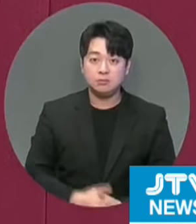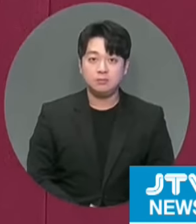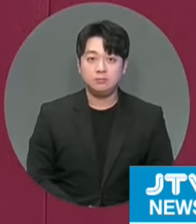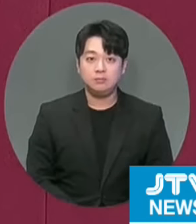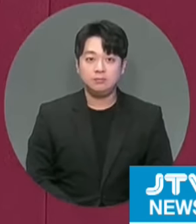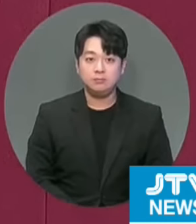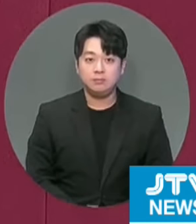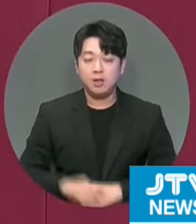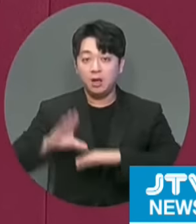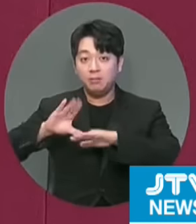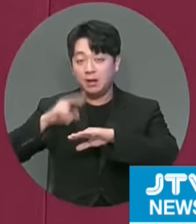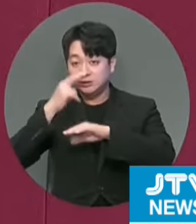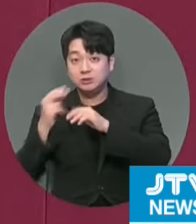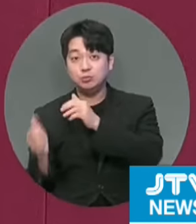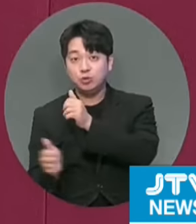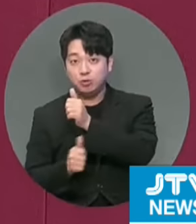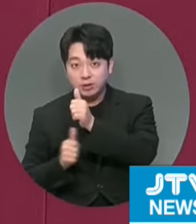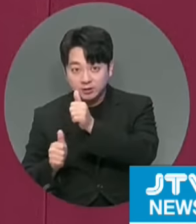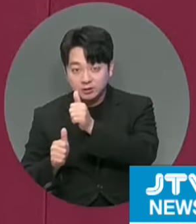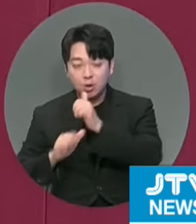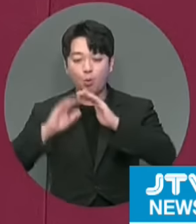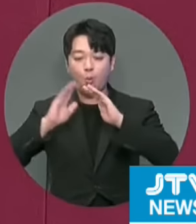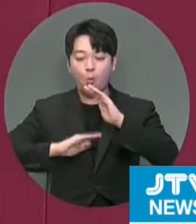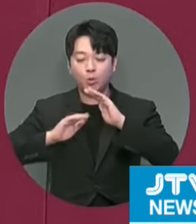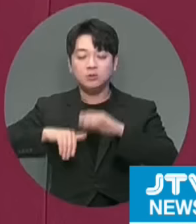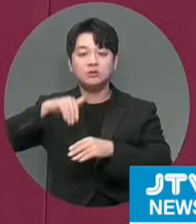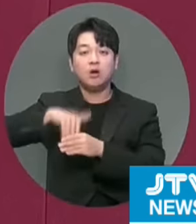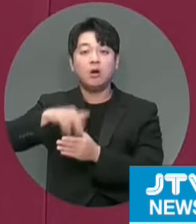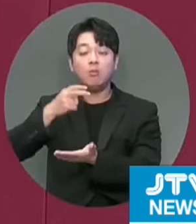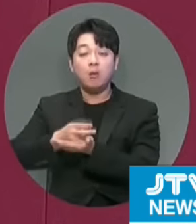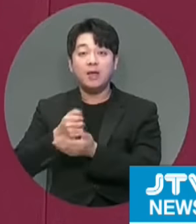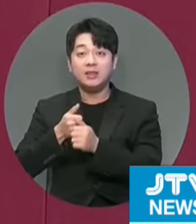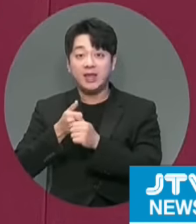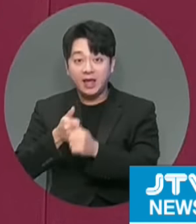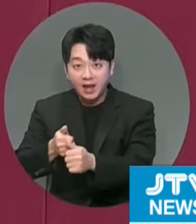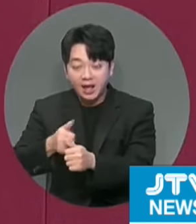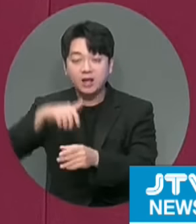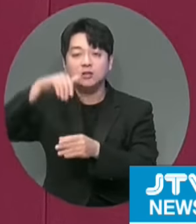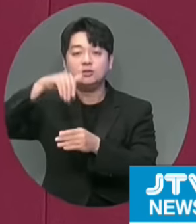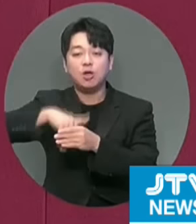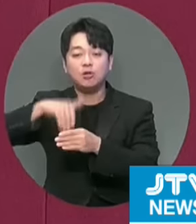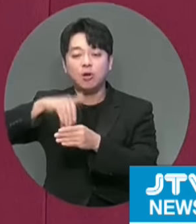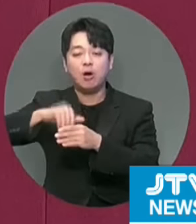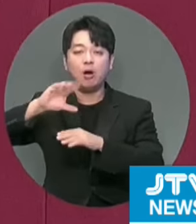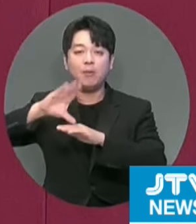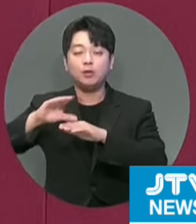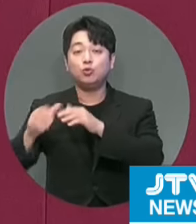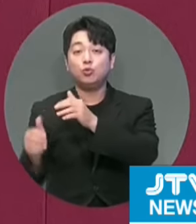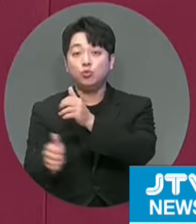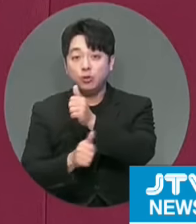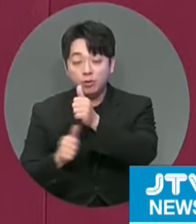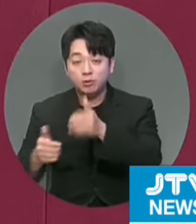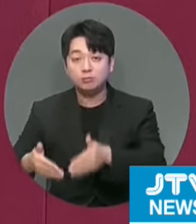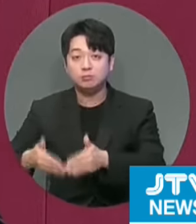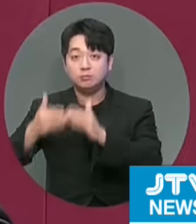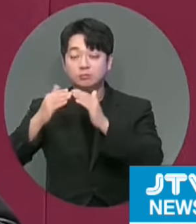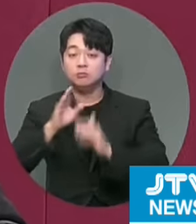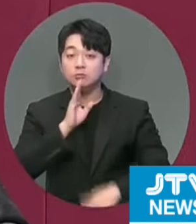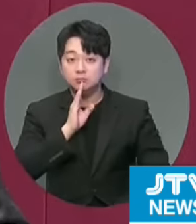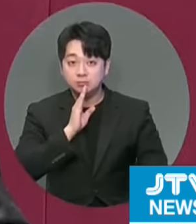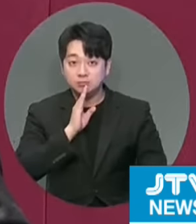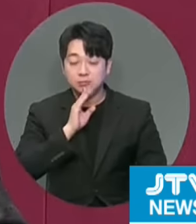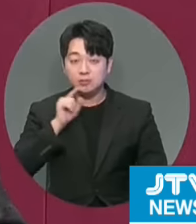방심위는 공직선거법에 따라 선거방송심의위원회를 설치합니다. 당연히 공정성과 중립성을